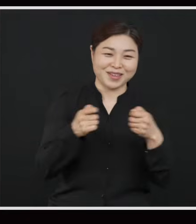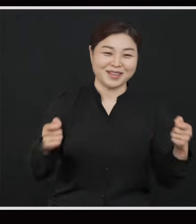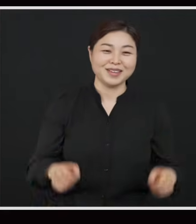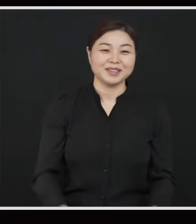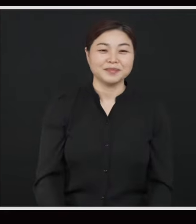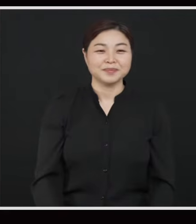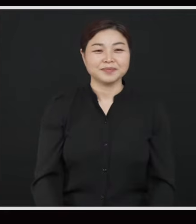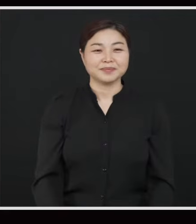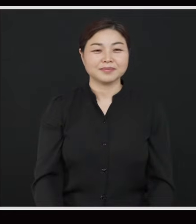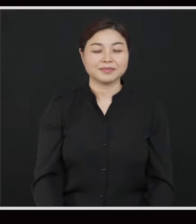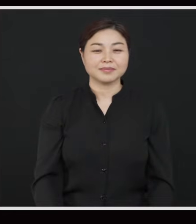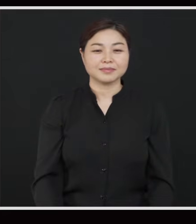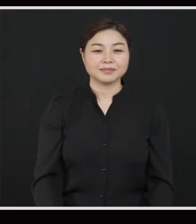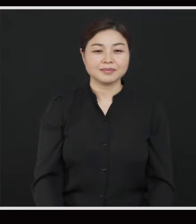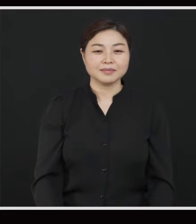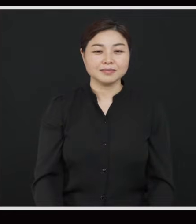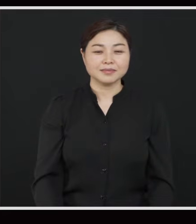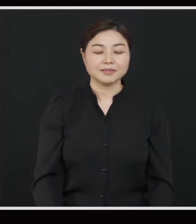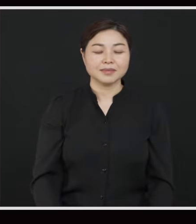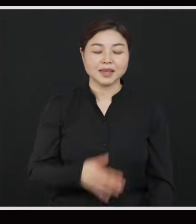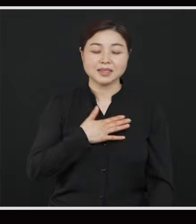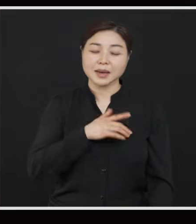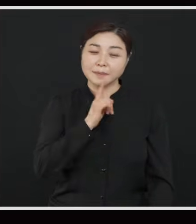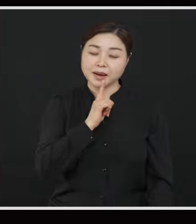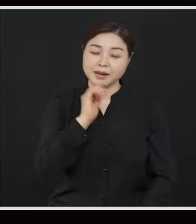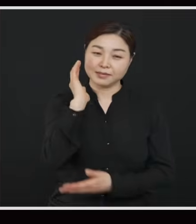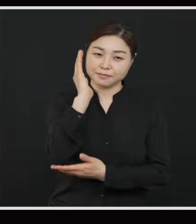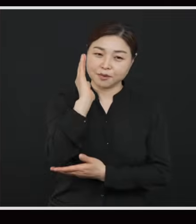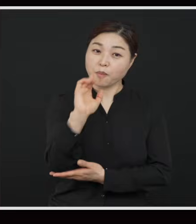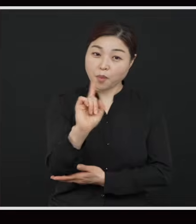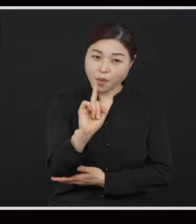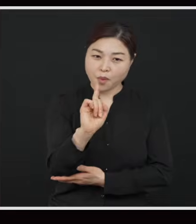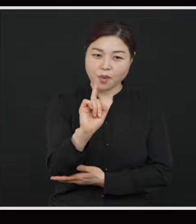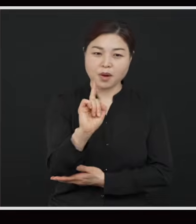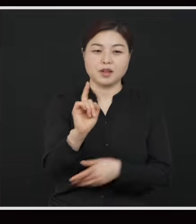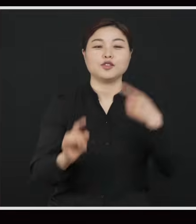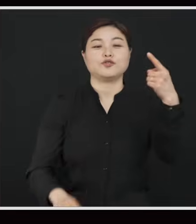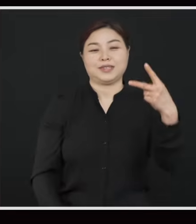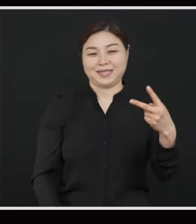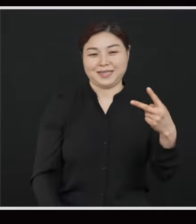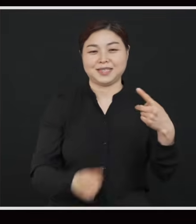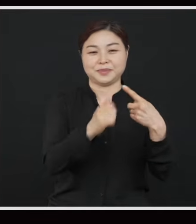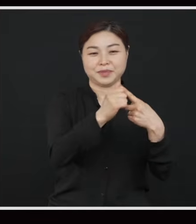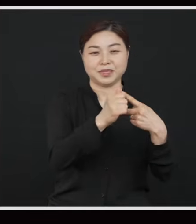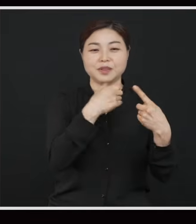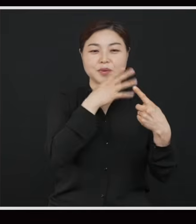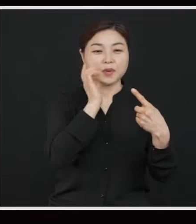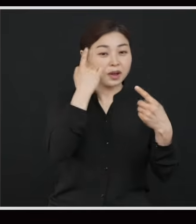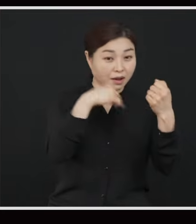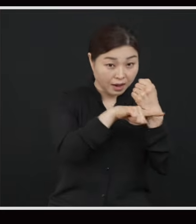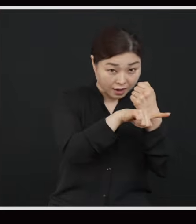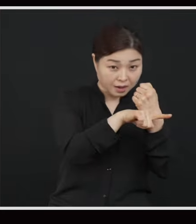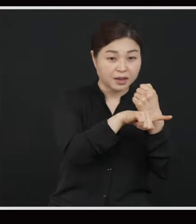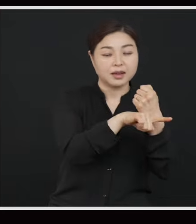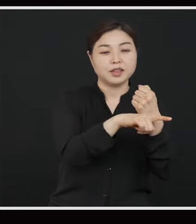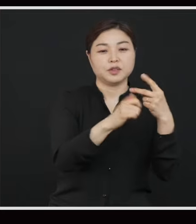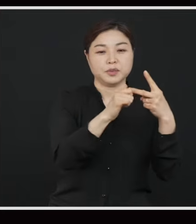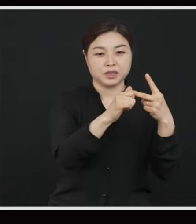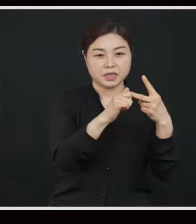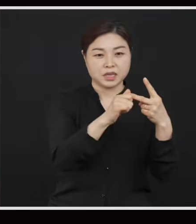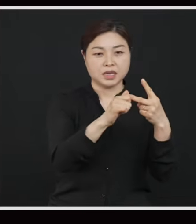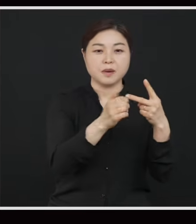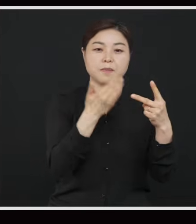이번에 제가 말씀드리고자 하는 내용은 그 중에 두 가지, 노화의 과학, 그